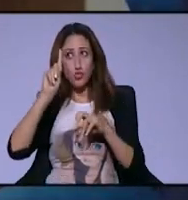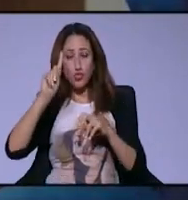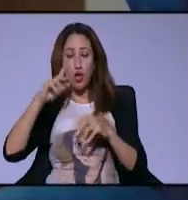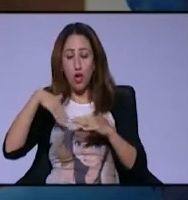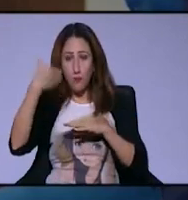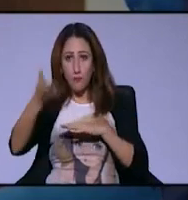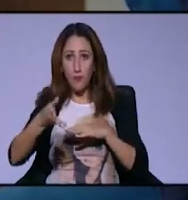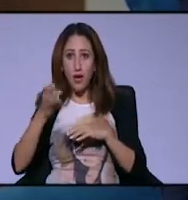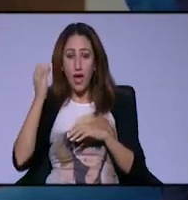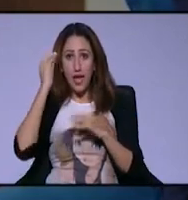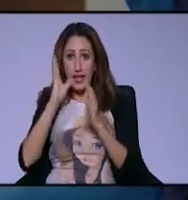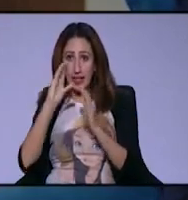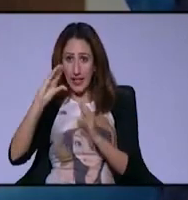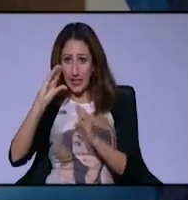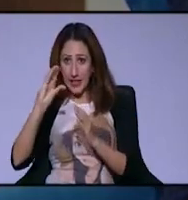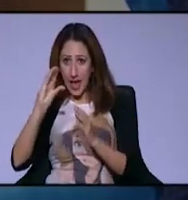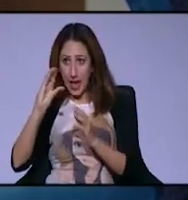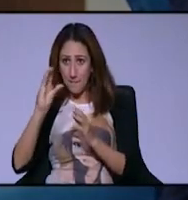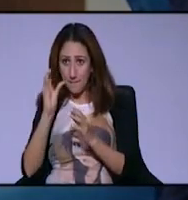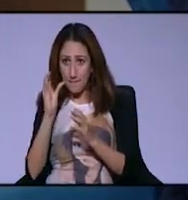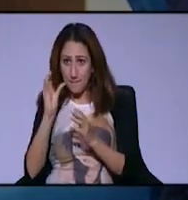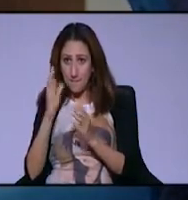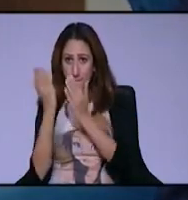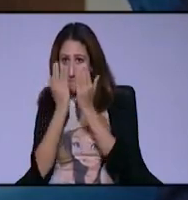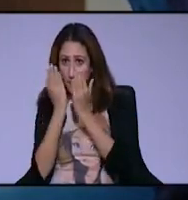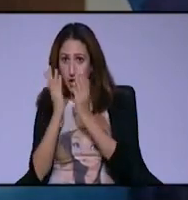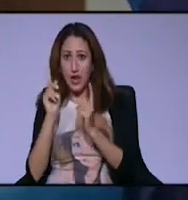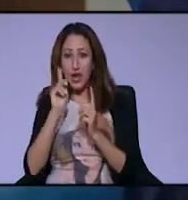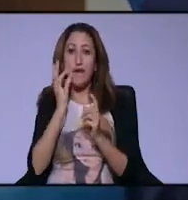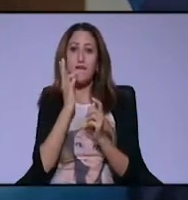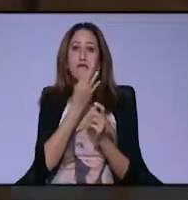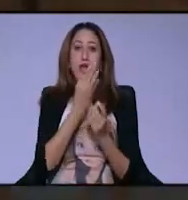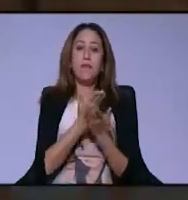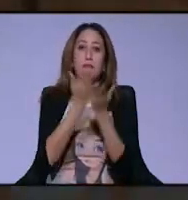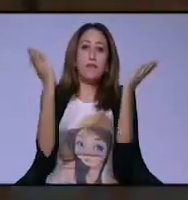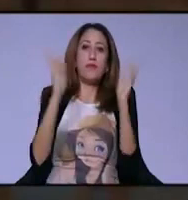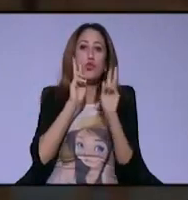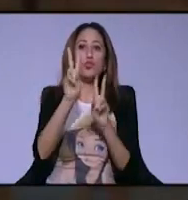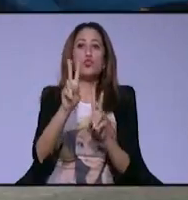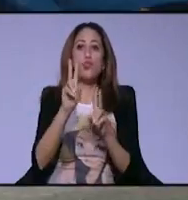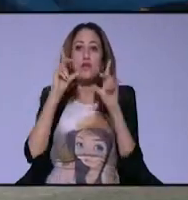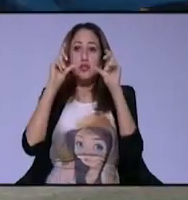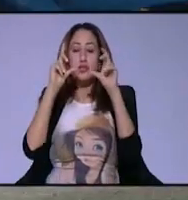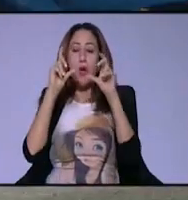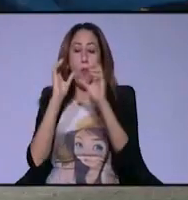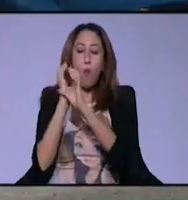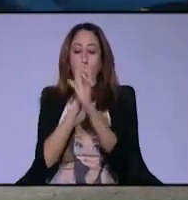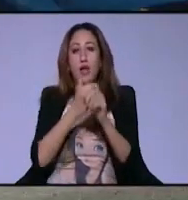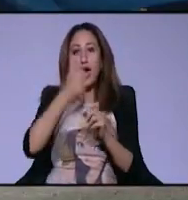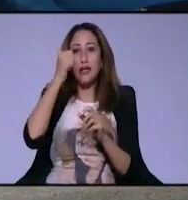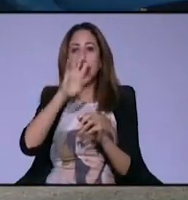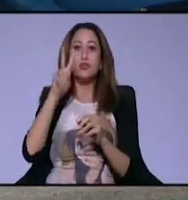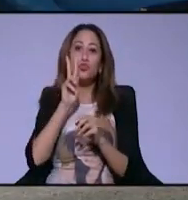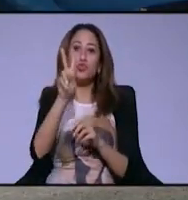الله بنحول الكتاب ده من مقروء إلى مشاهد بإذن الله تعالى إن شاء الله. فالحقيقة بفضل الله تعالى